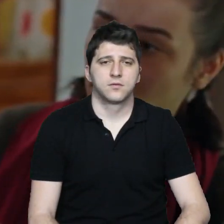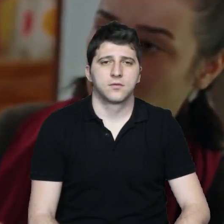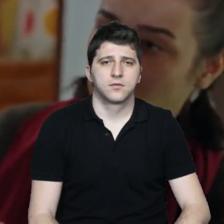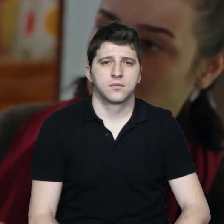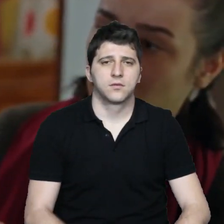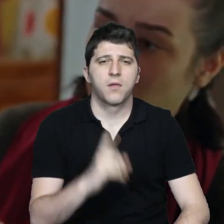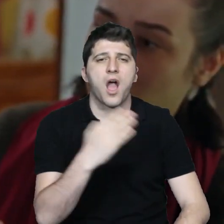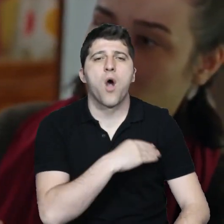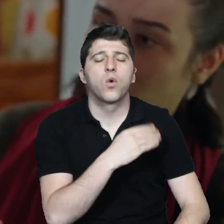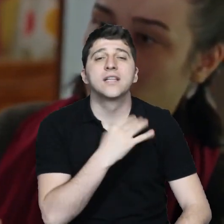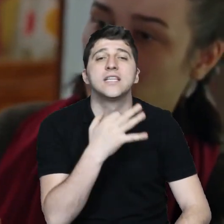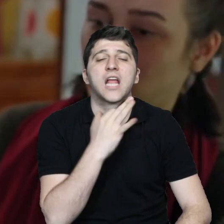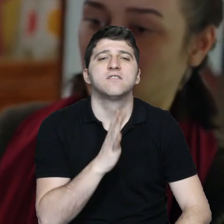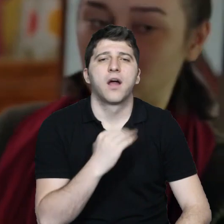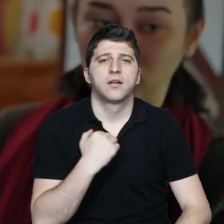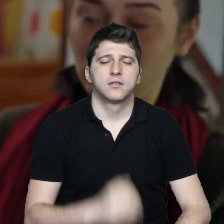Bir avukata ihtiyacımız var.